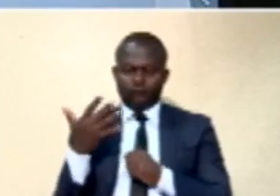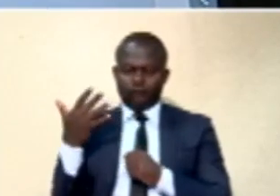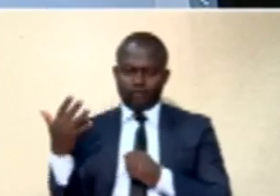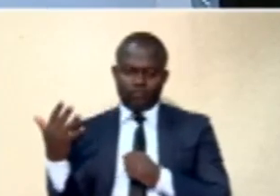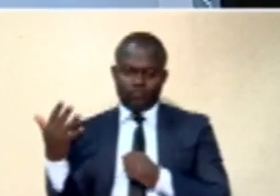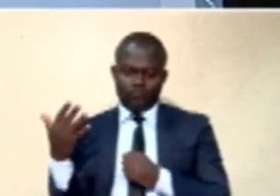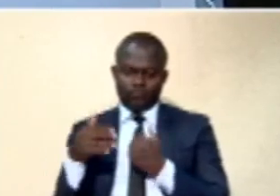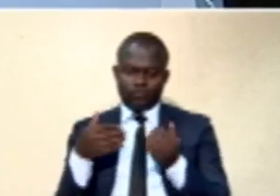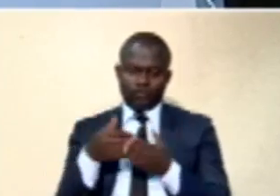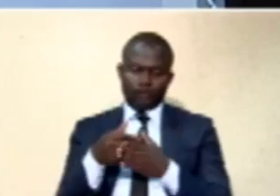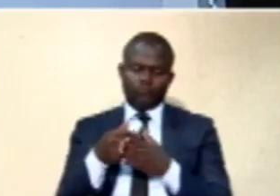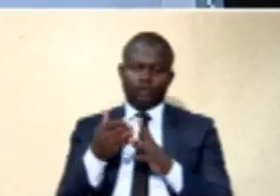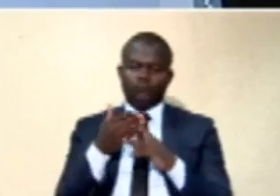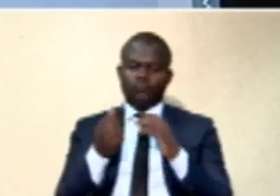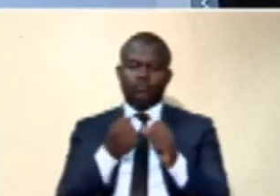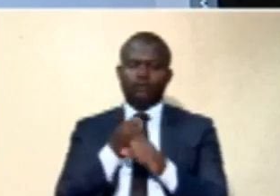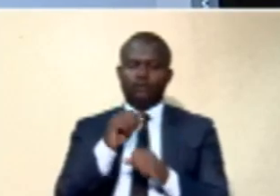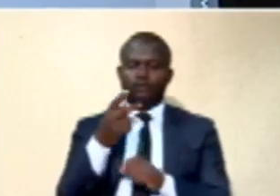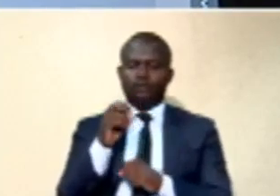4,425,855 hagati y'umwaka wa